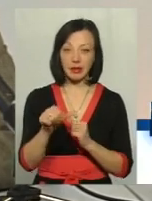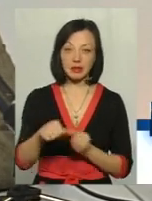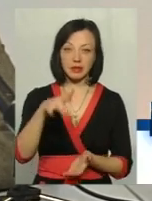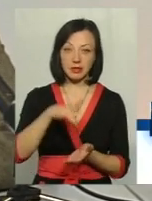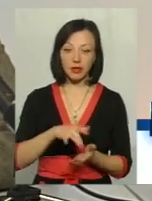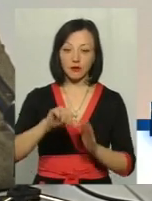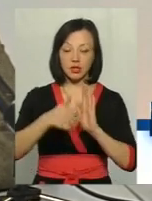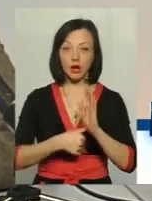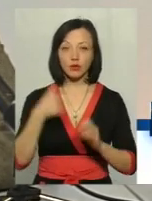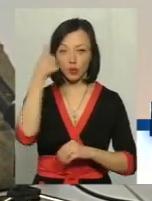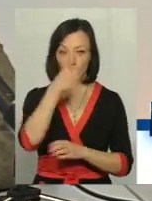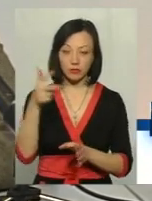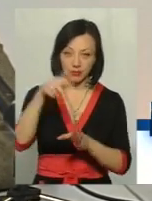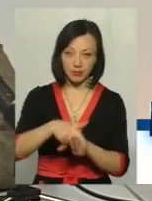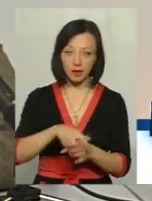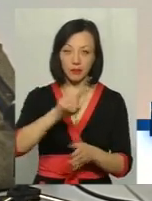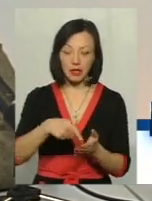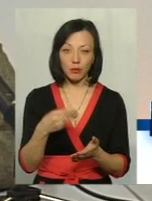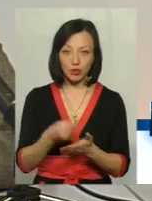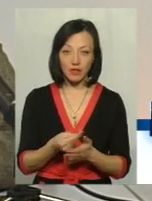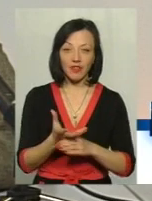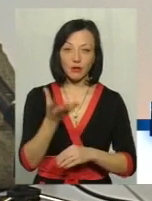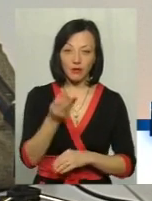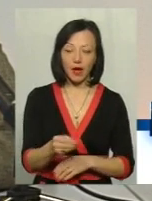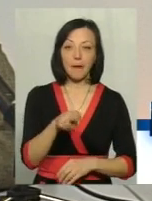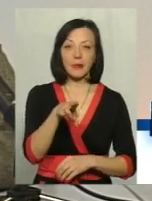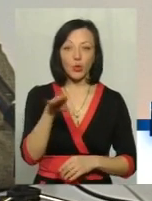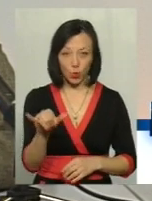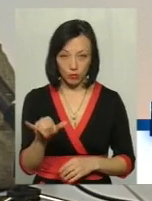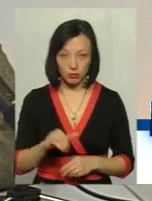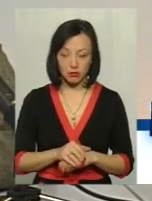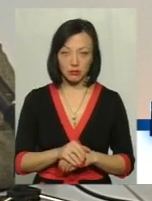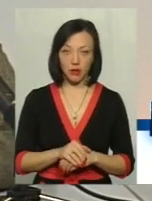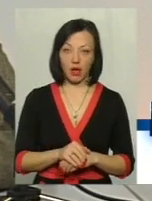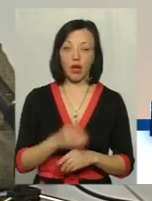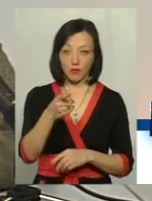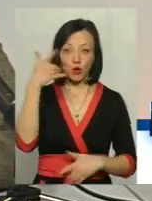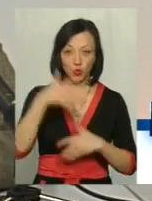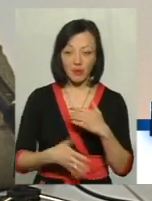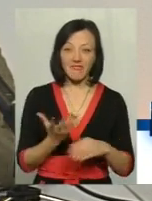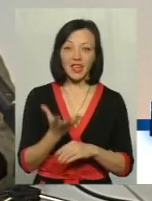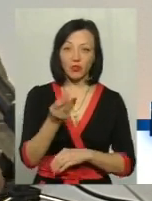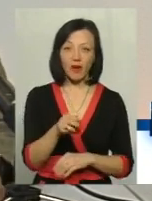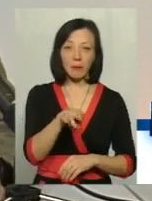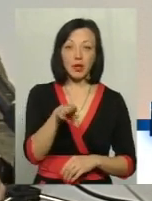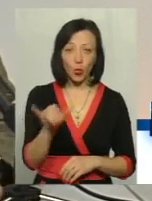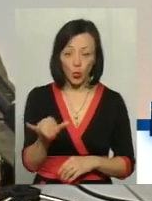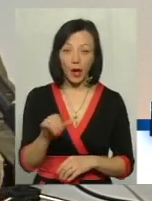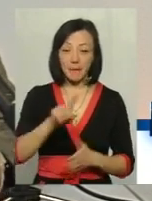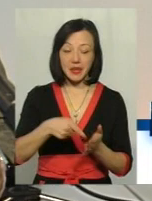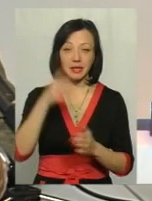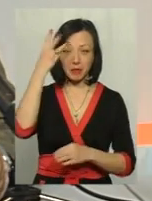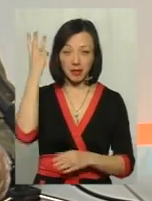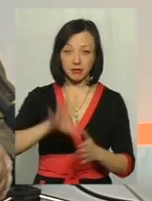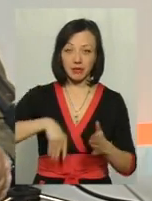децентралізація у 2016 році повішала на міський бюджет фінансування профтехучилищ. Щоб ви розуміли, фінансування профтехучилищ місту